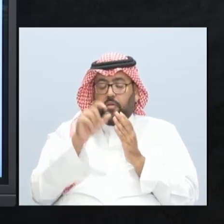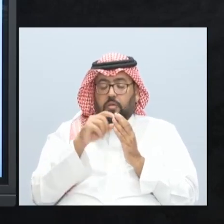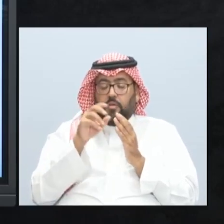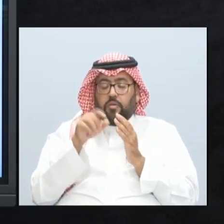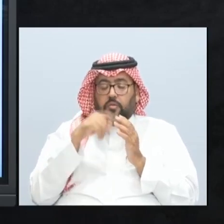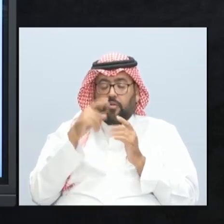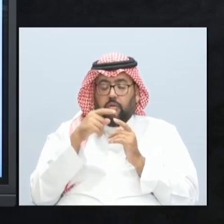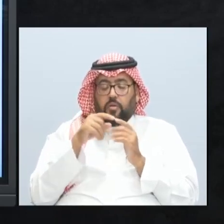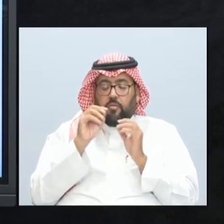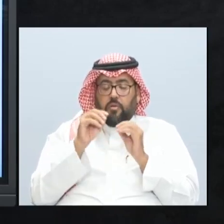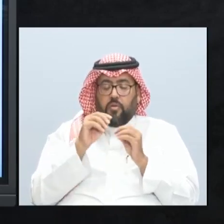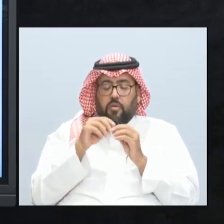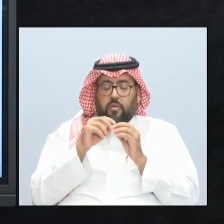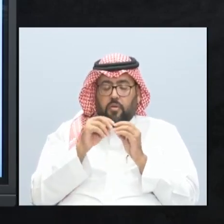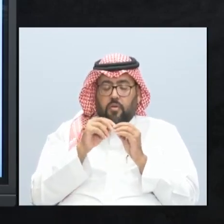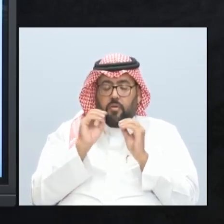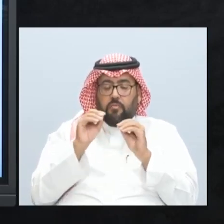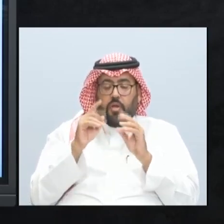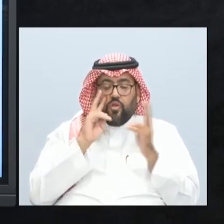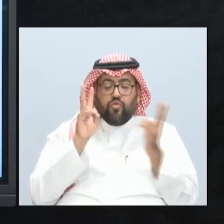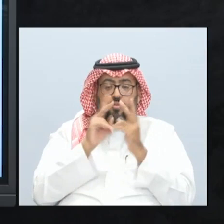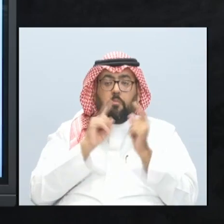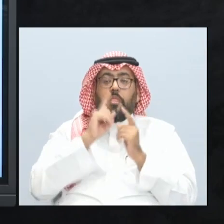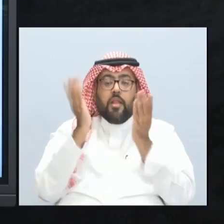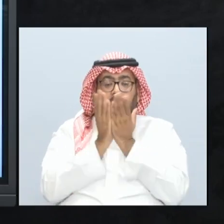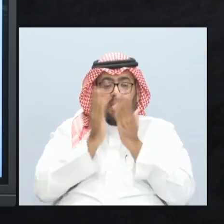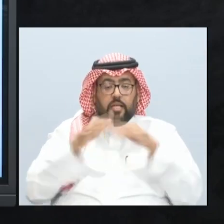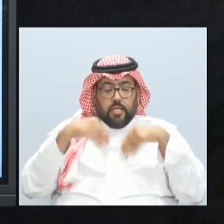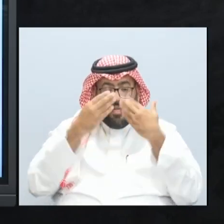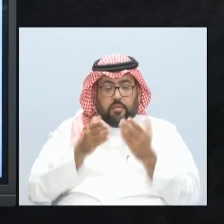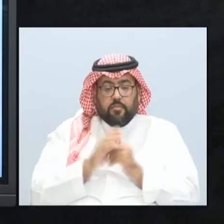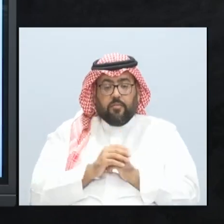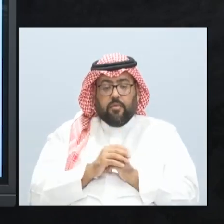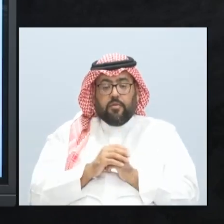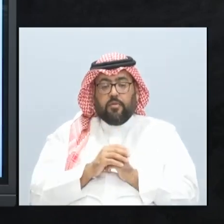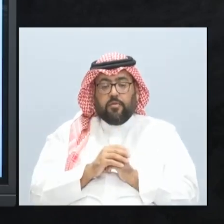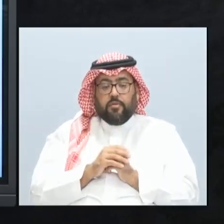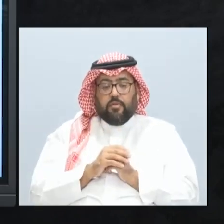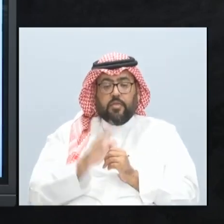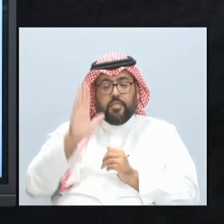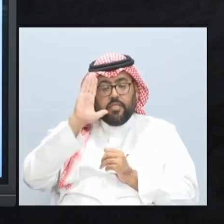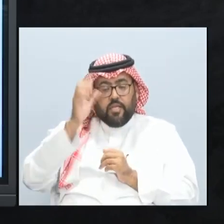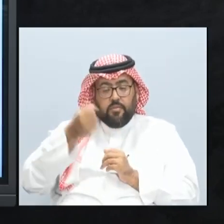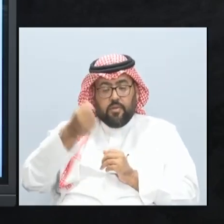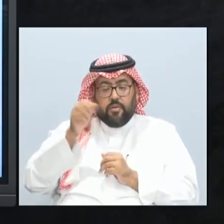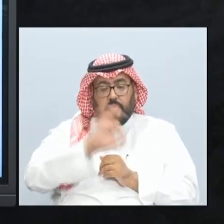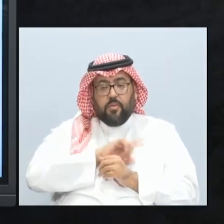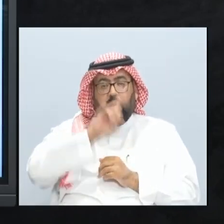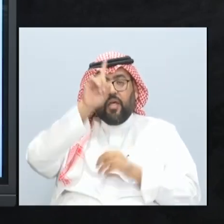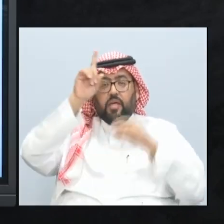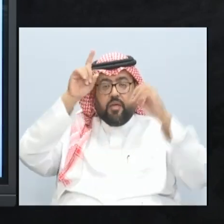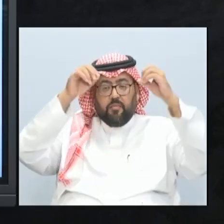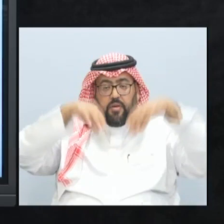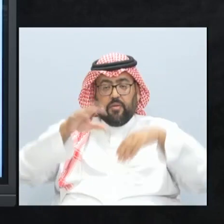الانشطه الوارده معنا نلتقي باذن الله سبحانه وتعالى في درس قادم الى ذلك الحين استودعكم الله